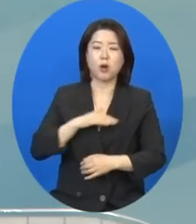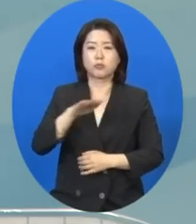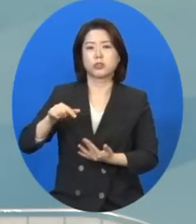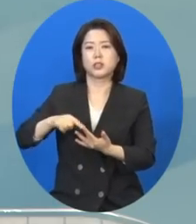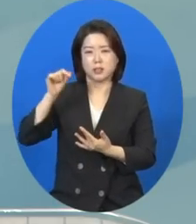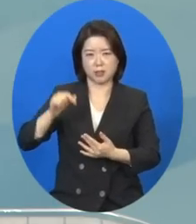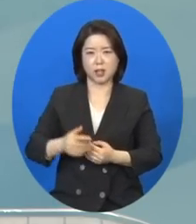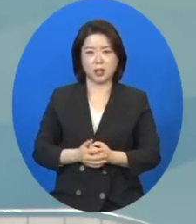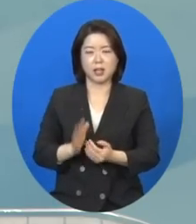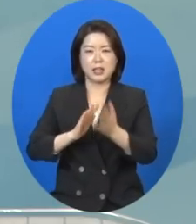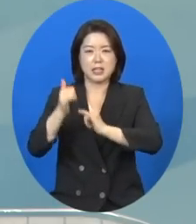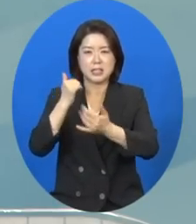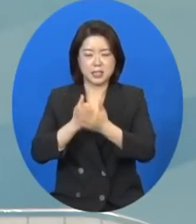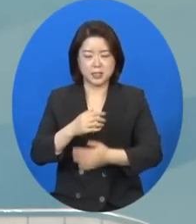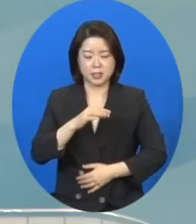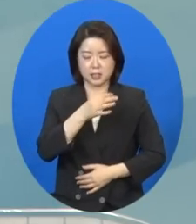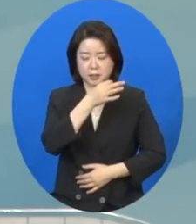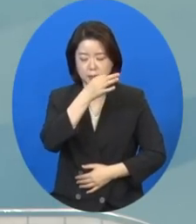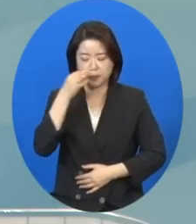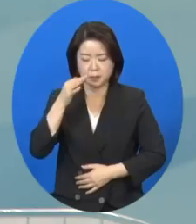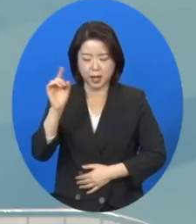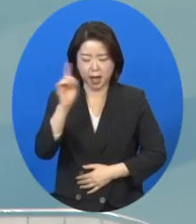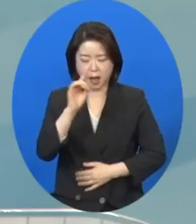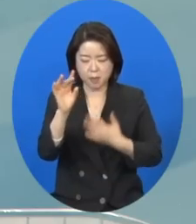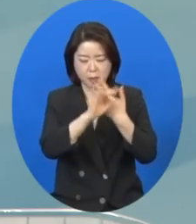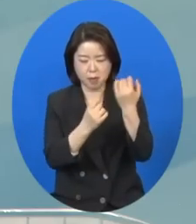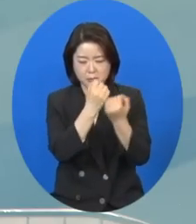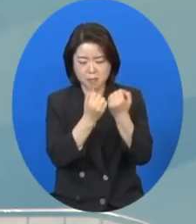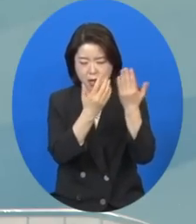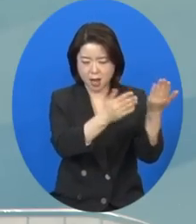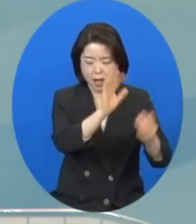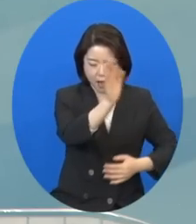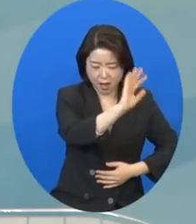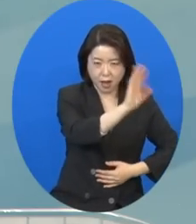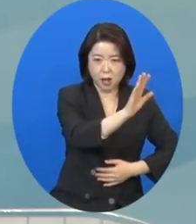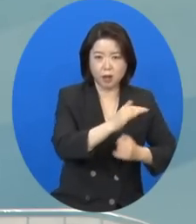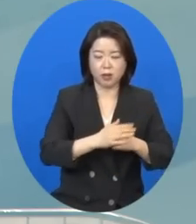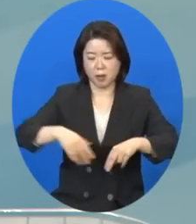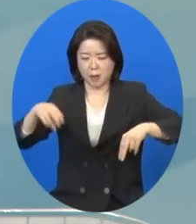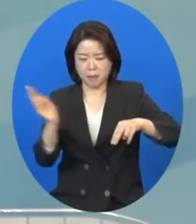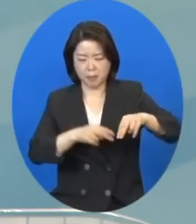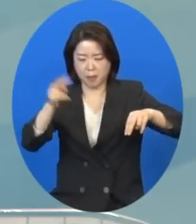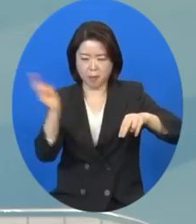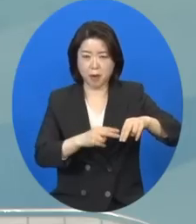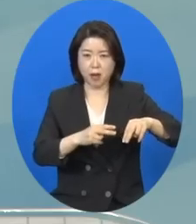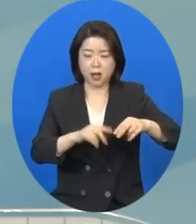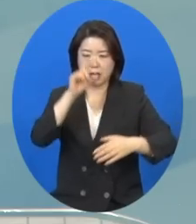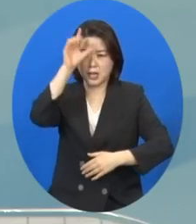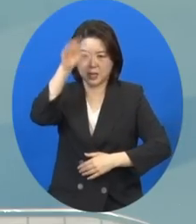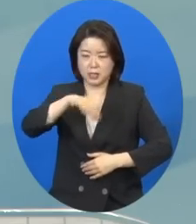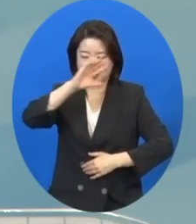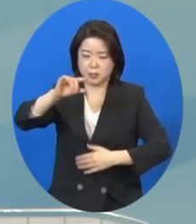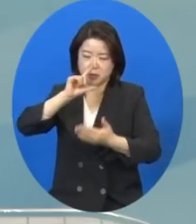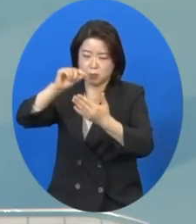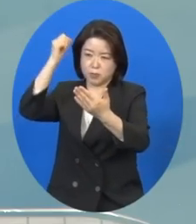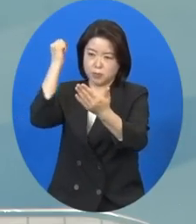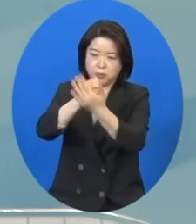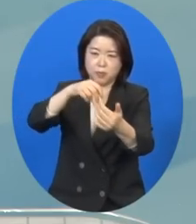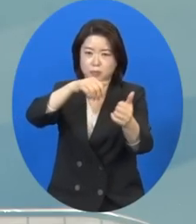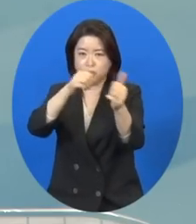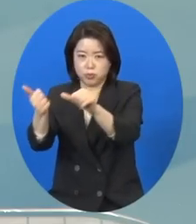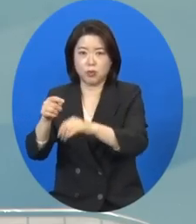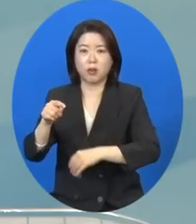것이고 예수님은 묵묵히 아무런 항변도 하지 않고 채찍에 맞으시고 십자가에 죽으심으로써